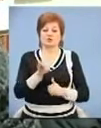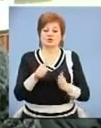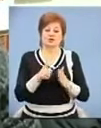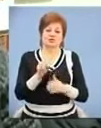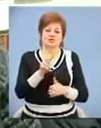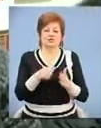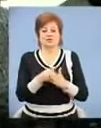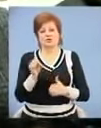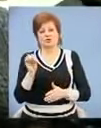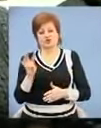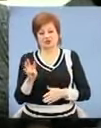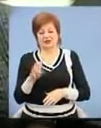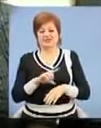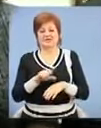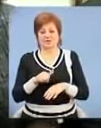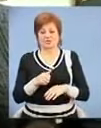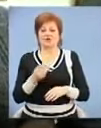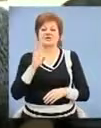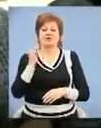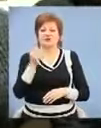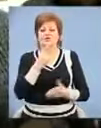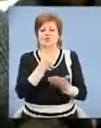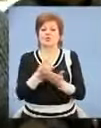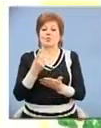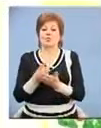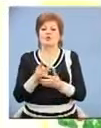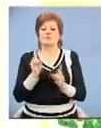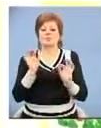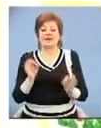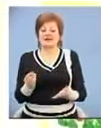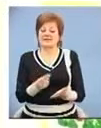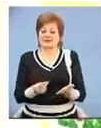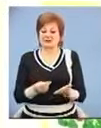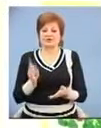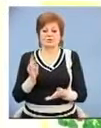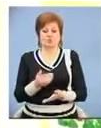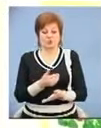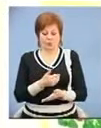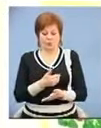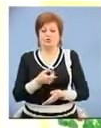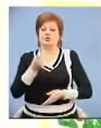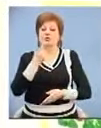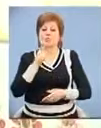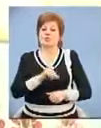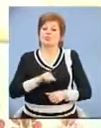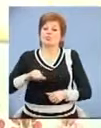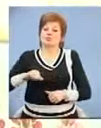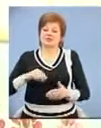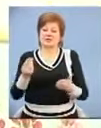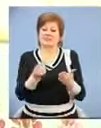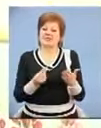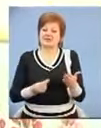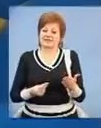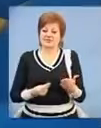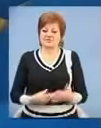до 14 в галереї «Артель» художниця демонструватиме техніку. І усі охочі можуть принагідно спробувати й собі щось